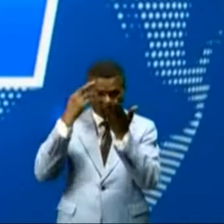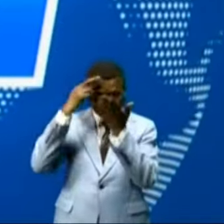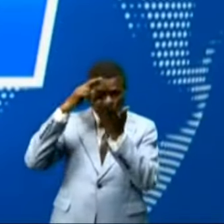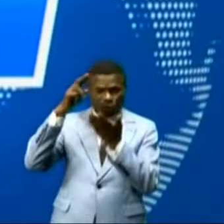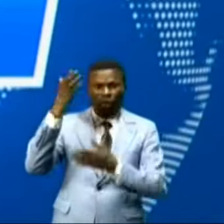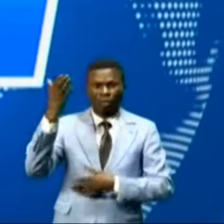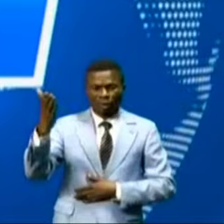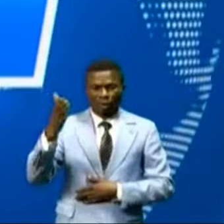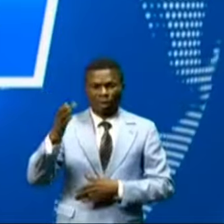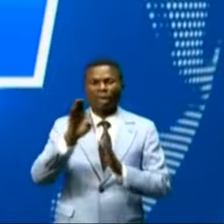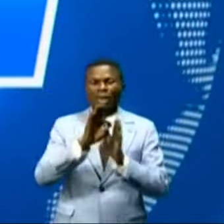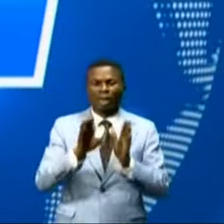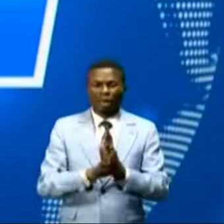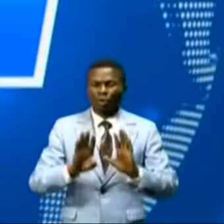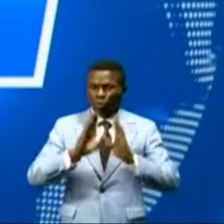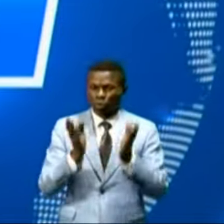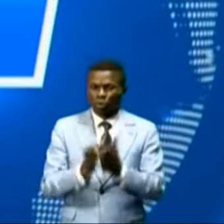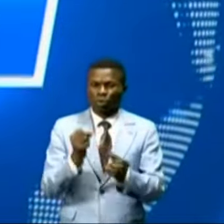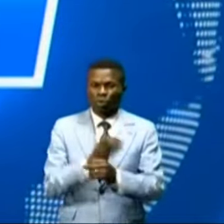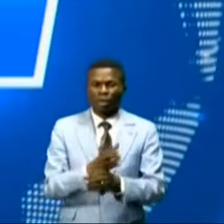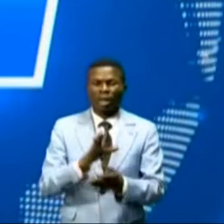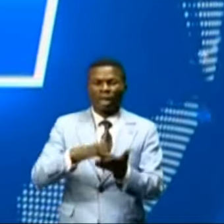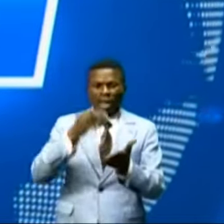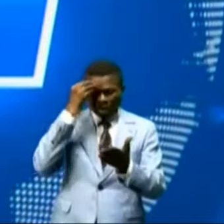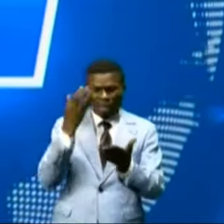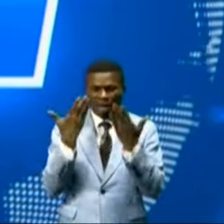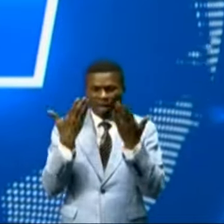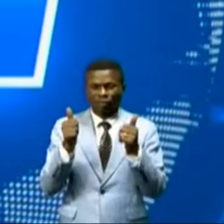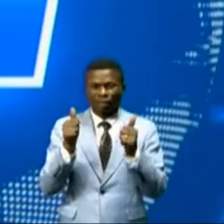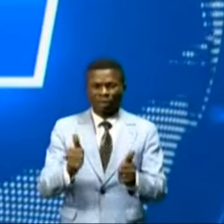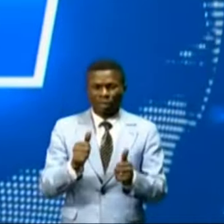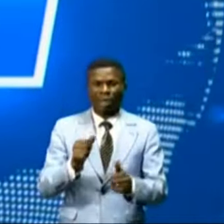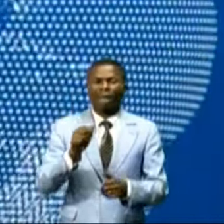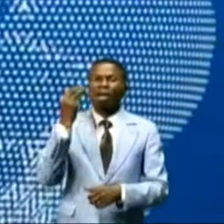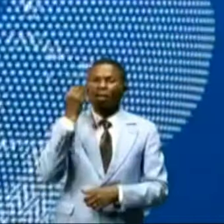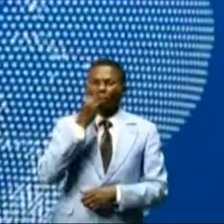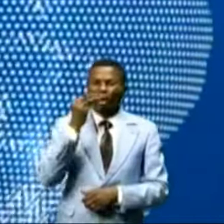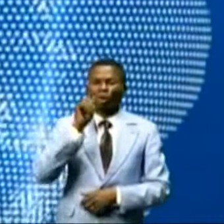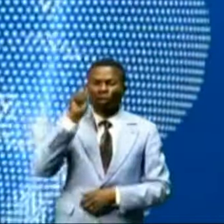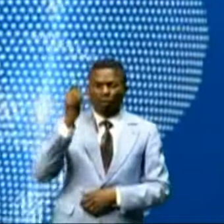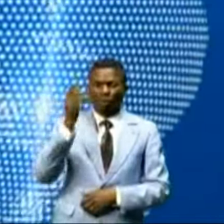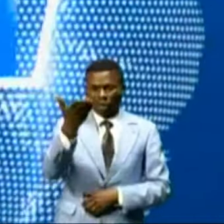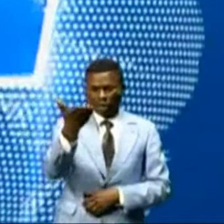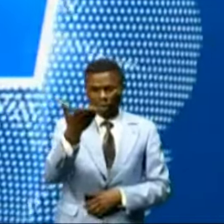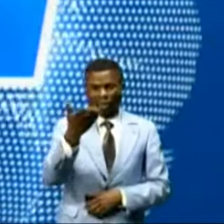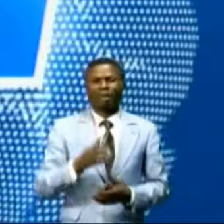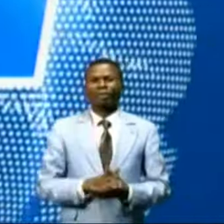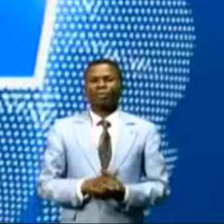Les conditions réunies, les élèves se sont appliqués, comme nous témoignent ces finalistes de la ville de Kinshasa.